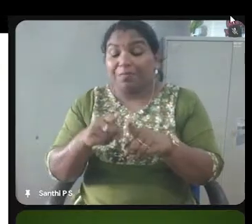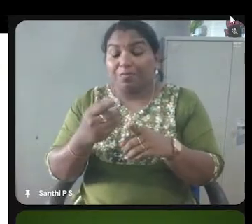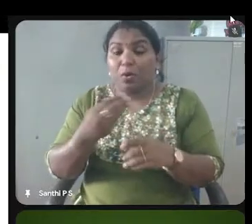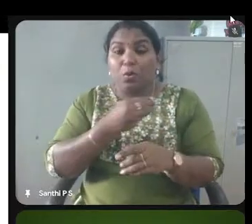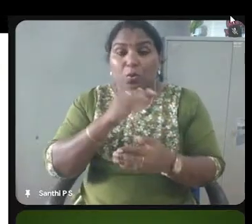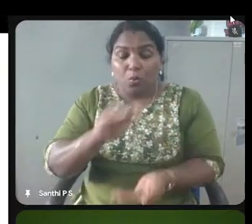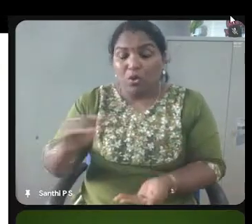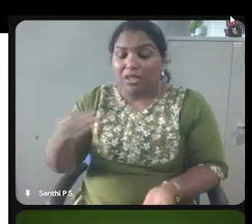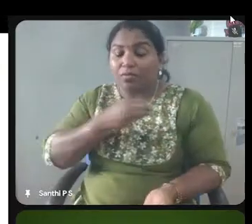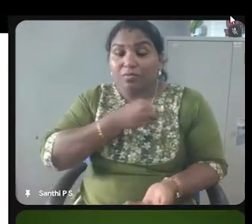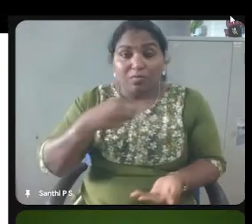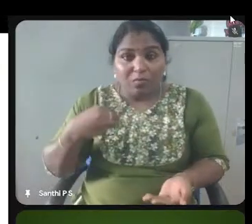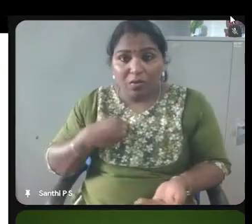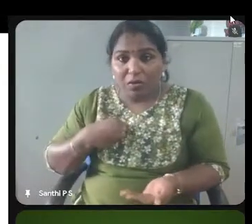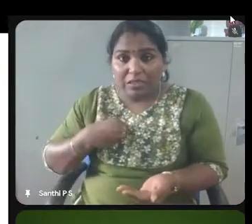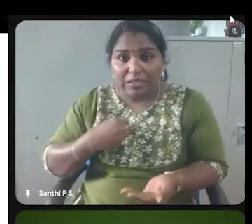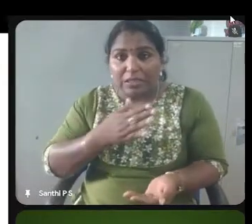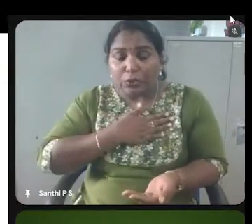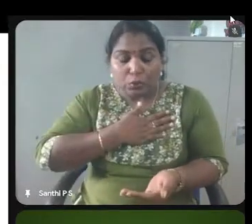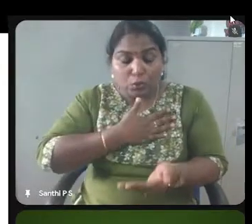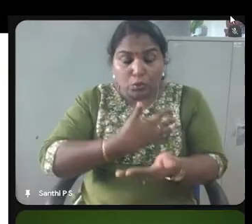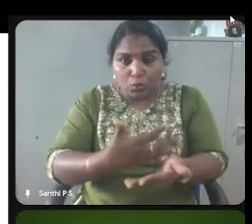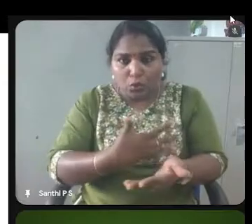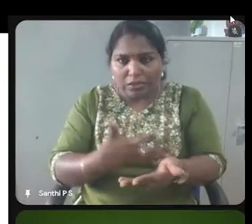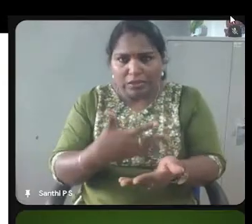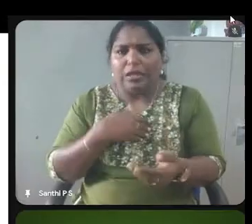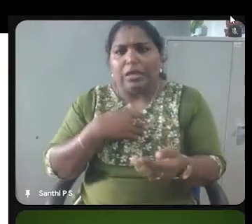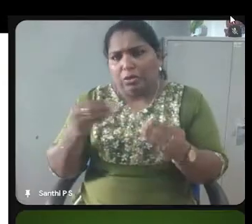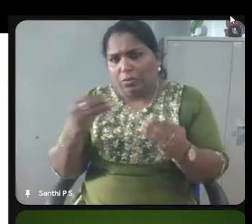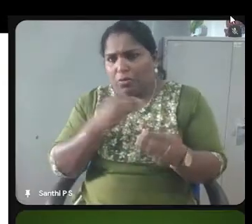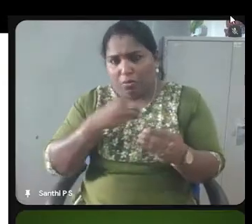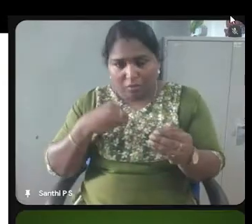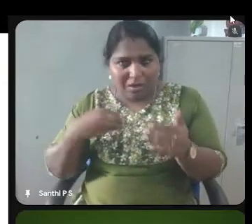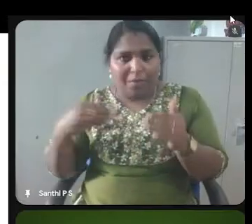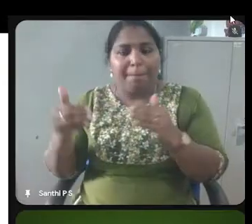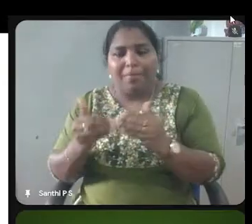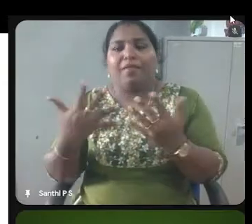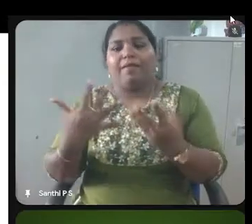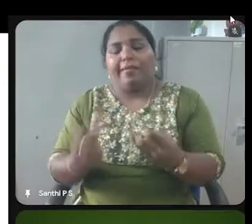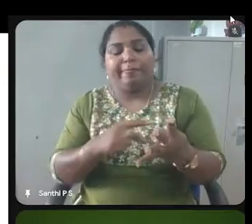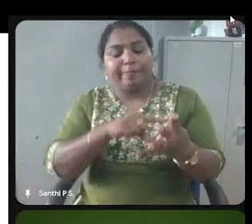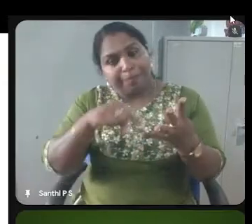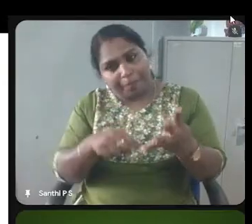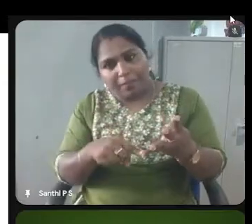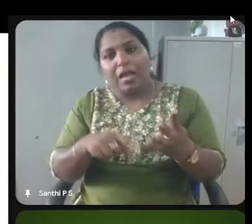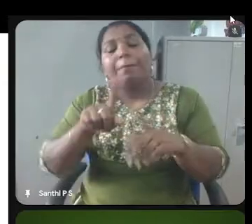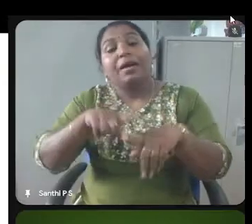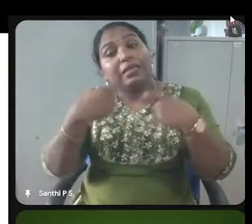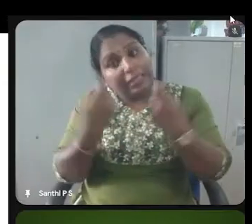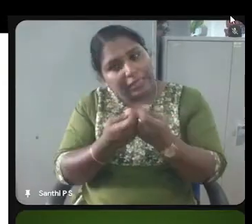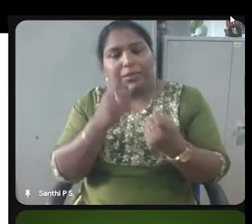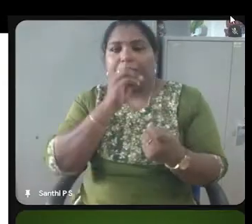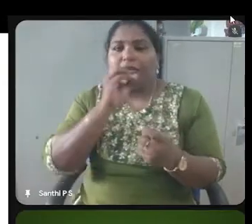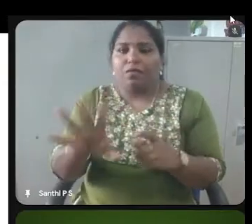കാണിക്കേണ്ടി വരുമായിരിക്കും. കൂടുതലാണെങ്കിൽ ഡെഫിനറ്റ്ലി ആ ടീം തന്നെ നിങ്ങളോട് പറയും വേറെ ആരൊക്കെ കാണണം എന്നുള്ളത്.